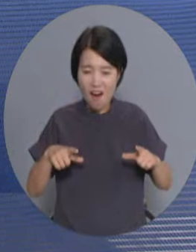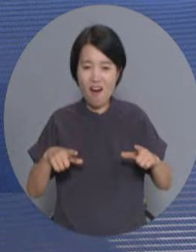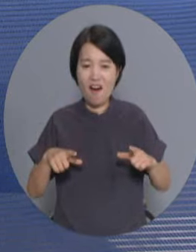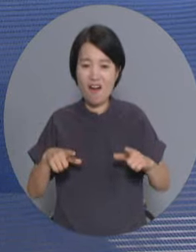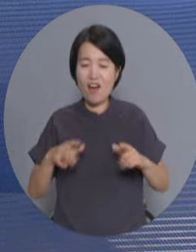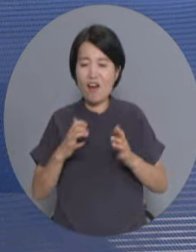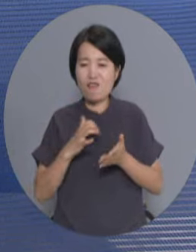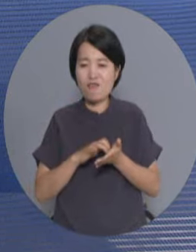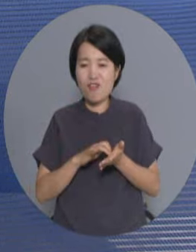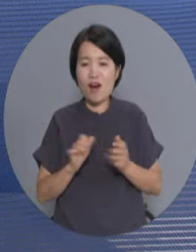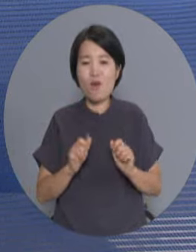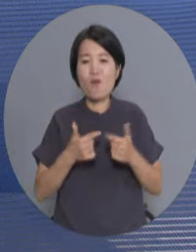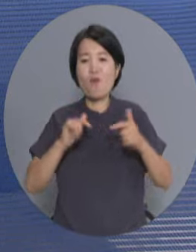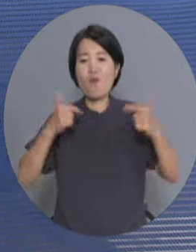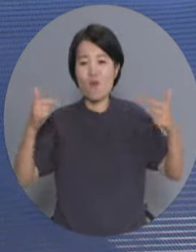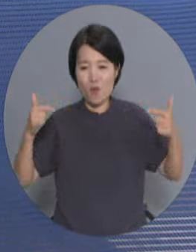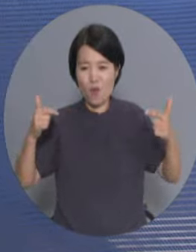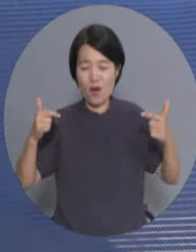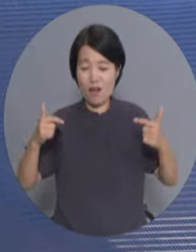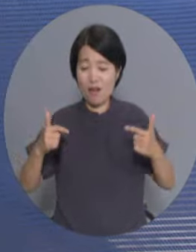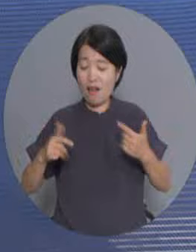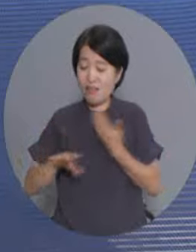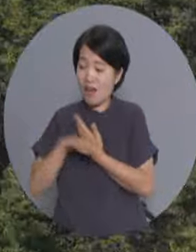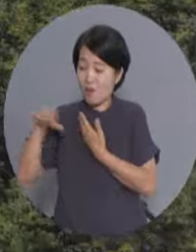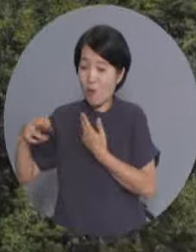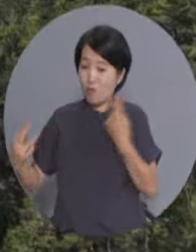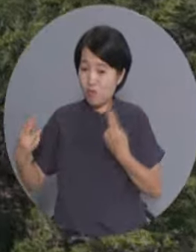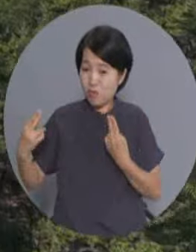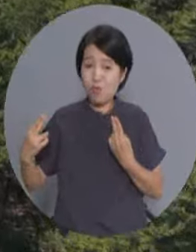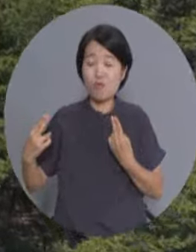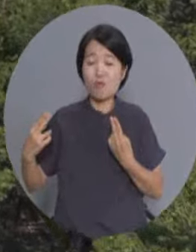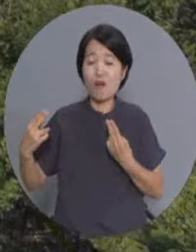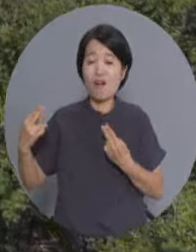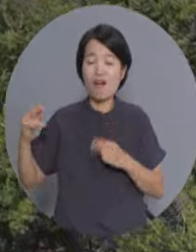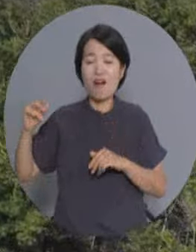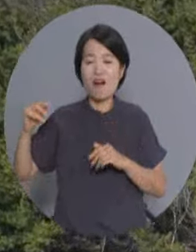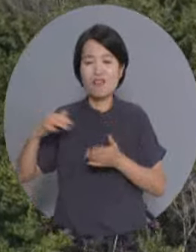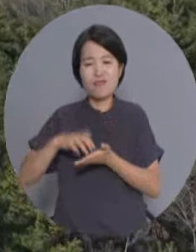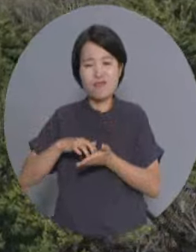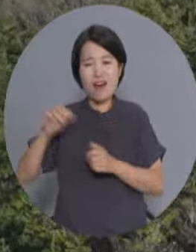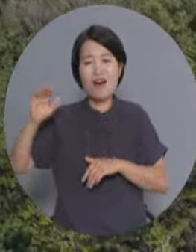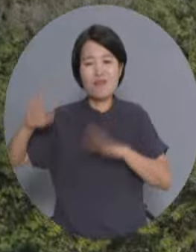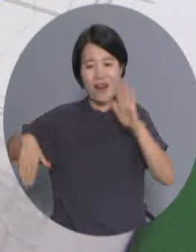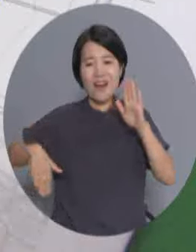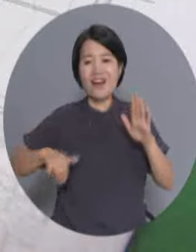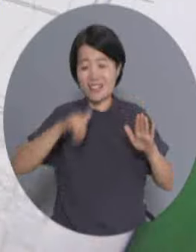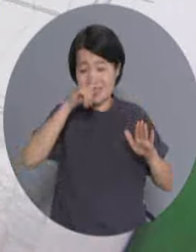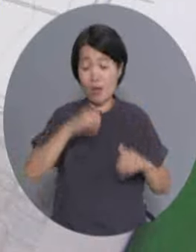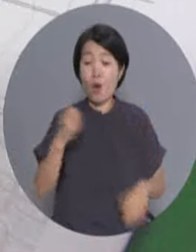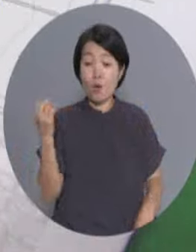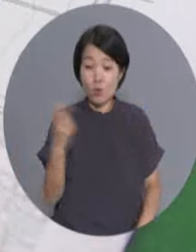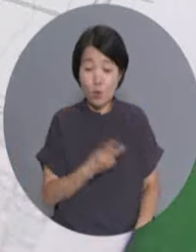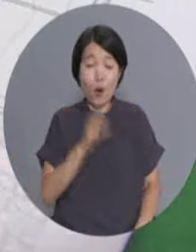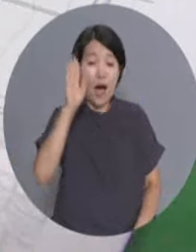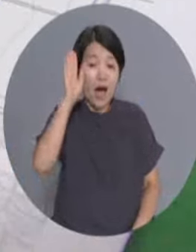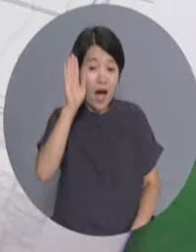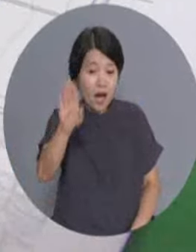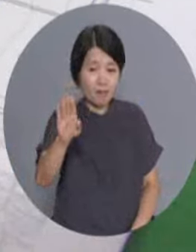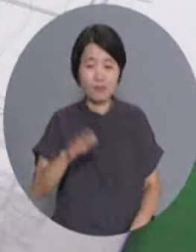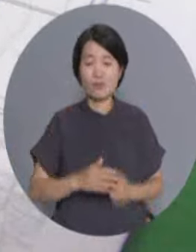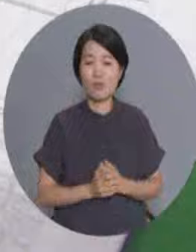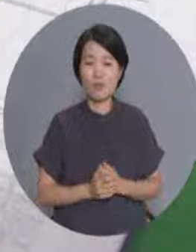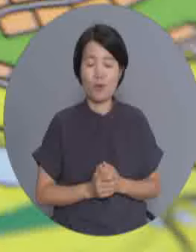거죠. 다른 지역에 비해서. 광양시는 앞으로 구봉산 종합관광단지 등 주요